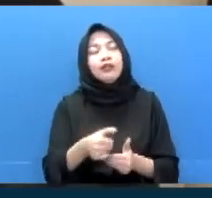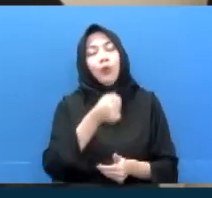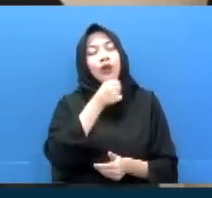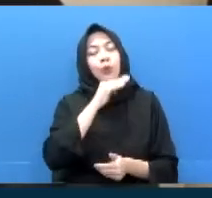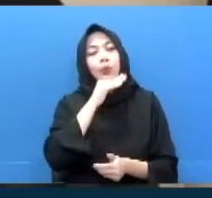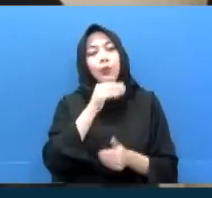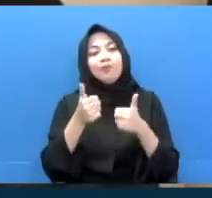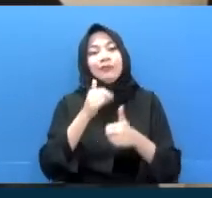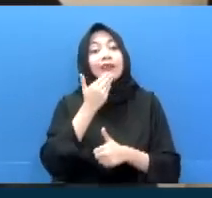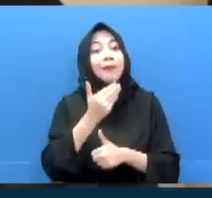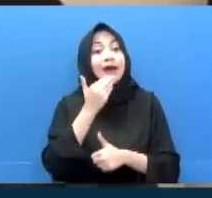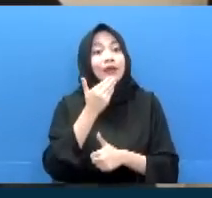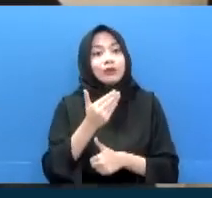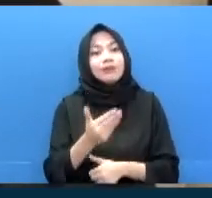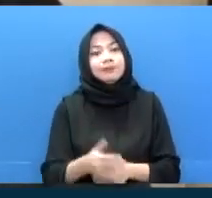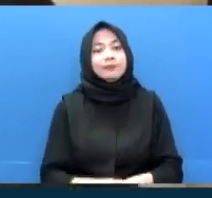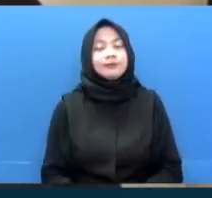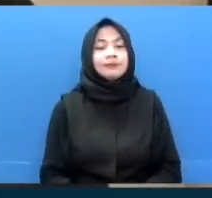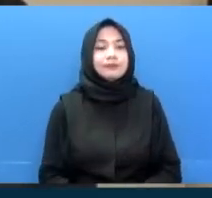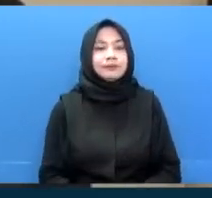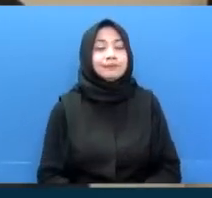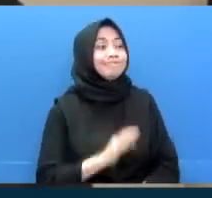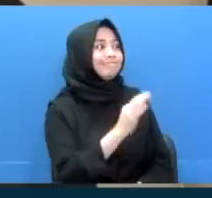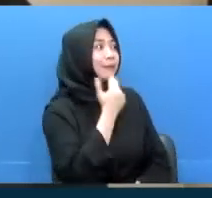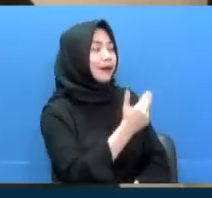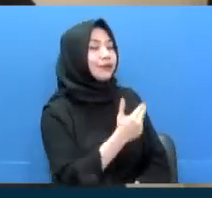kasus ini Terima kasih Bung Krishna atas dialognya malam ini